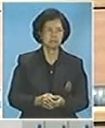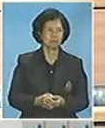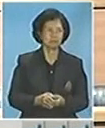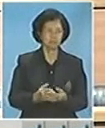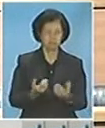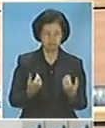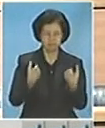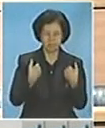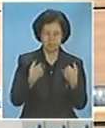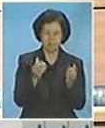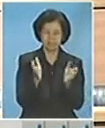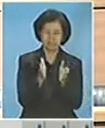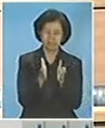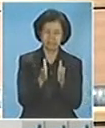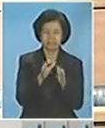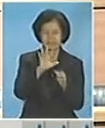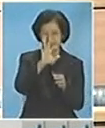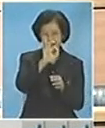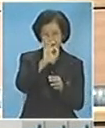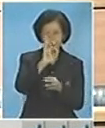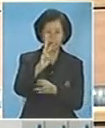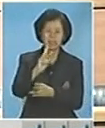มีสั้นๆ9มาตรา